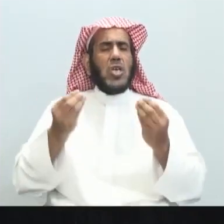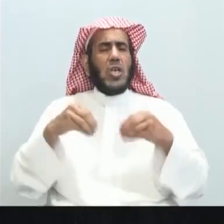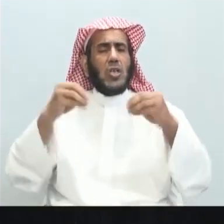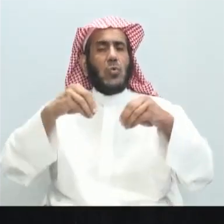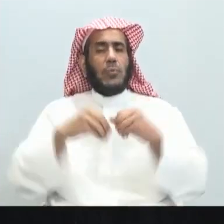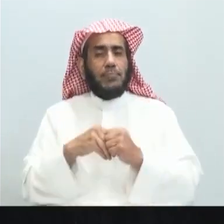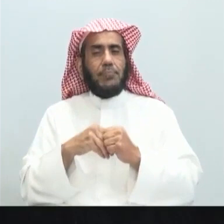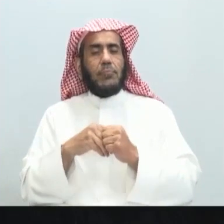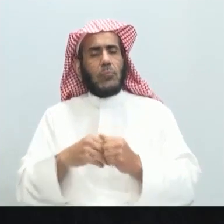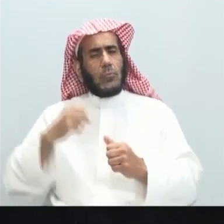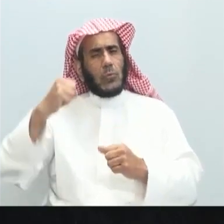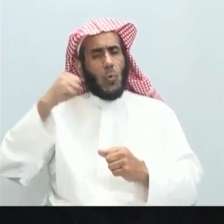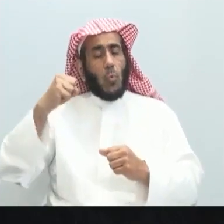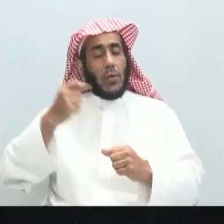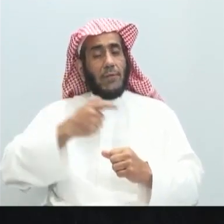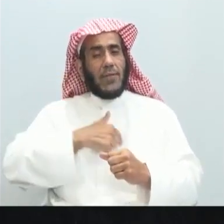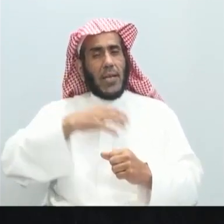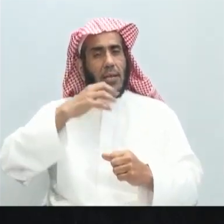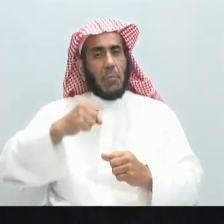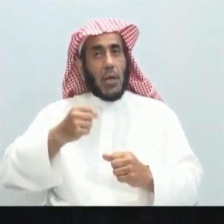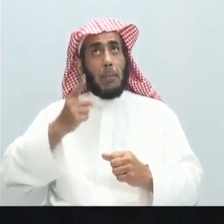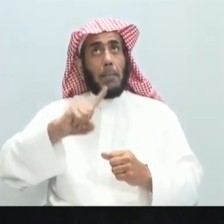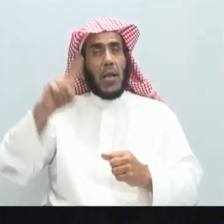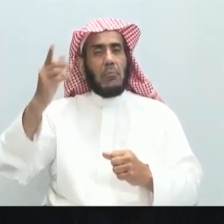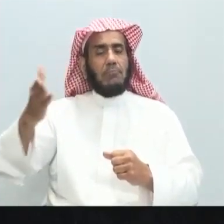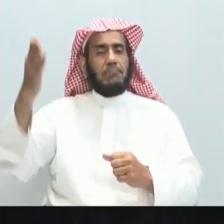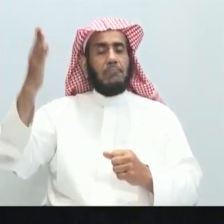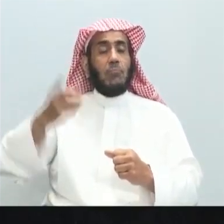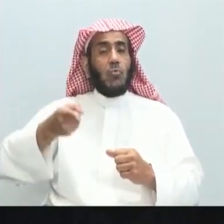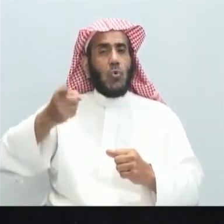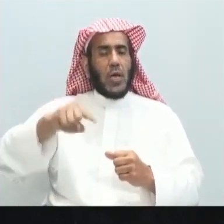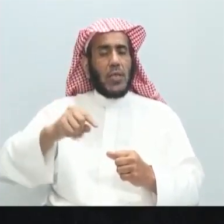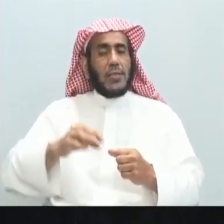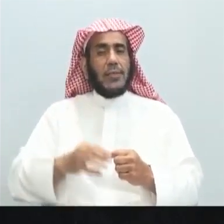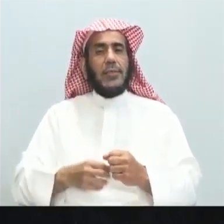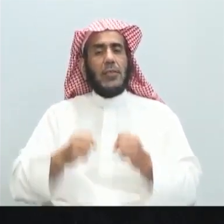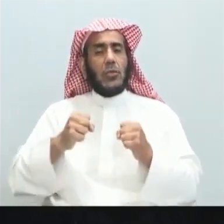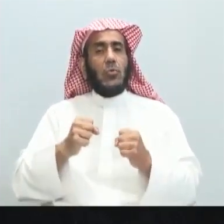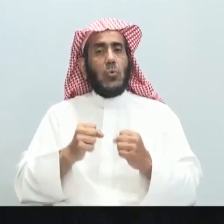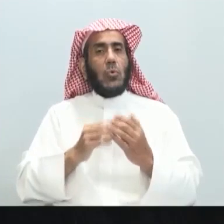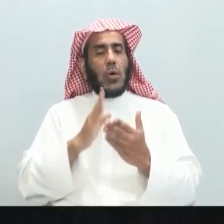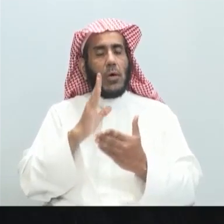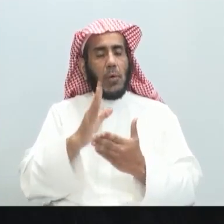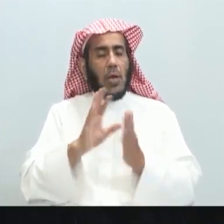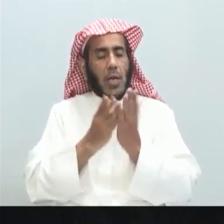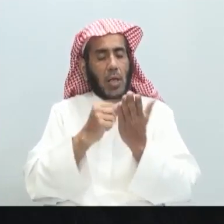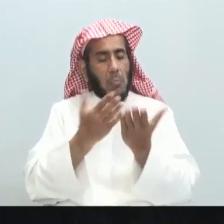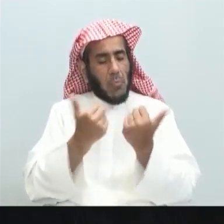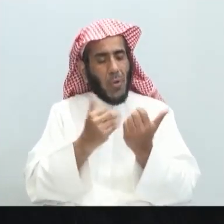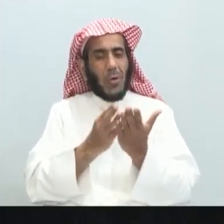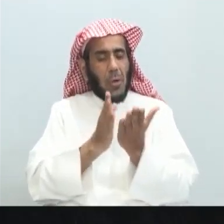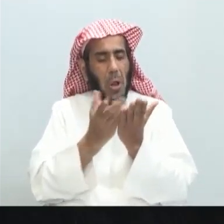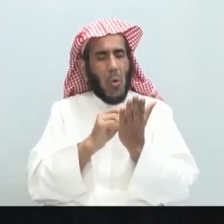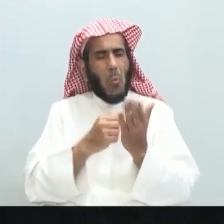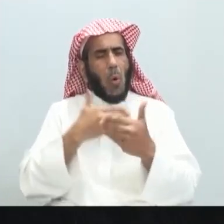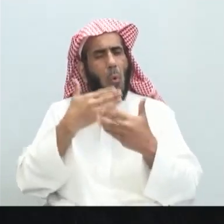كذلك قوه في ايمانه بالله سبحانه وتعالى ايضا يزيده اقبالا على كتاب الله سبحانه وتعالى